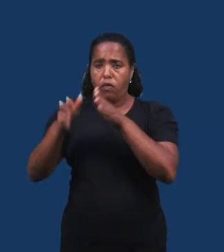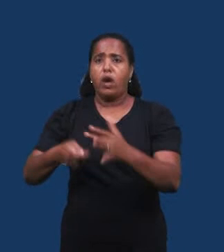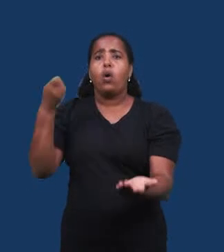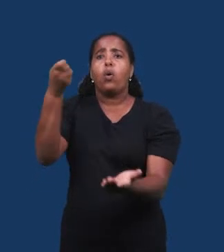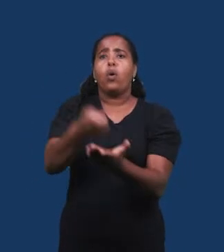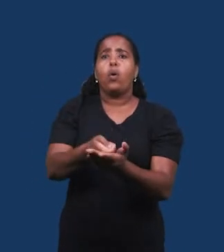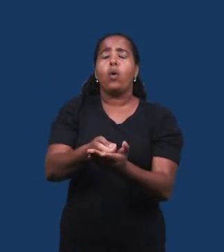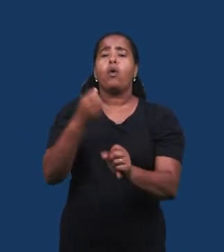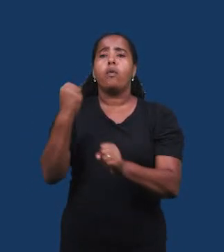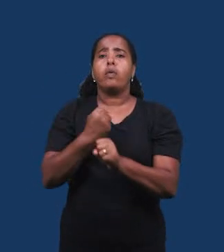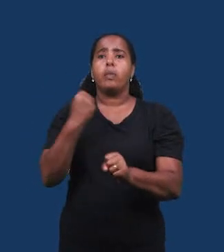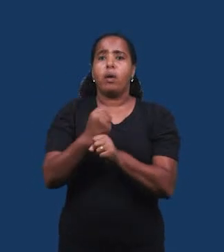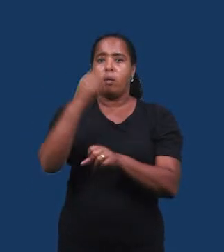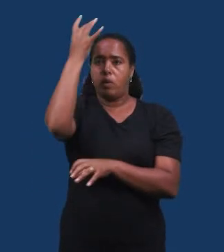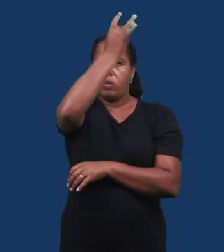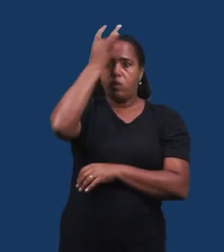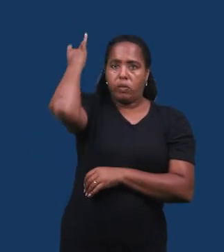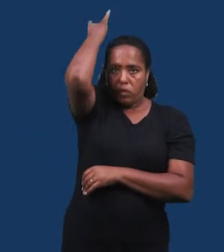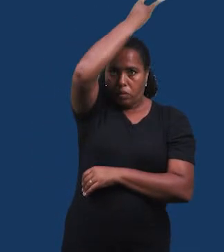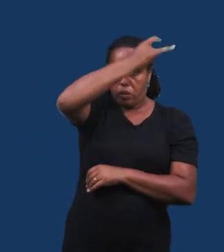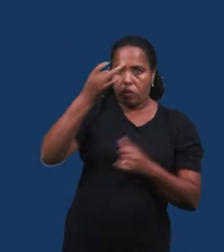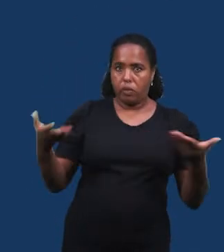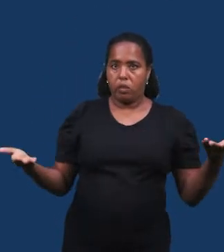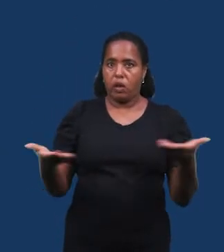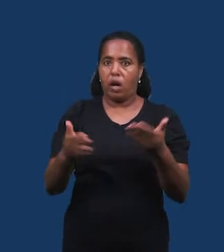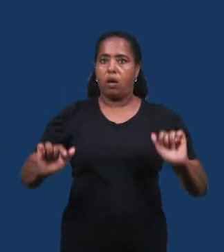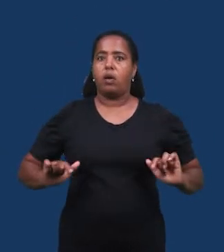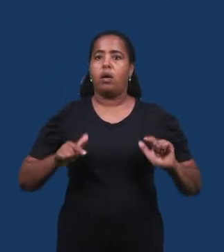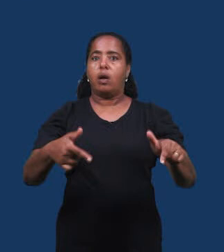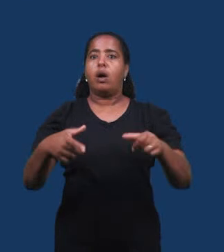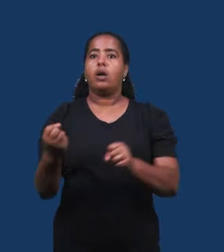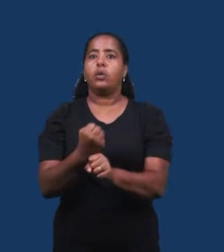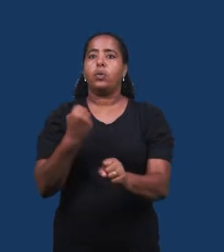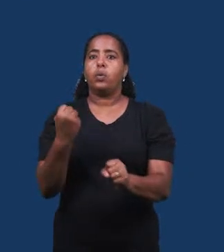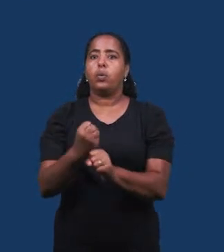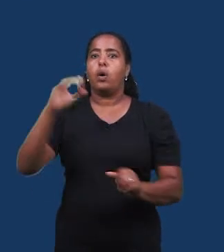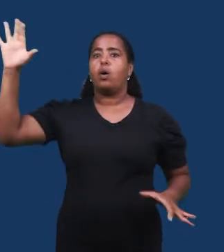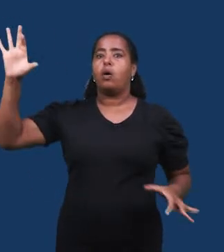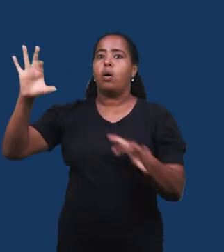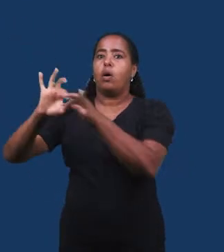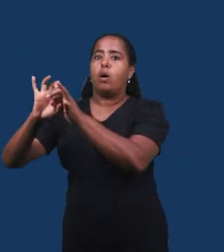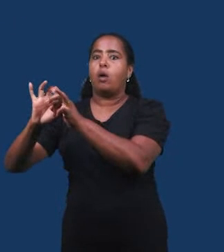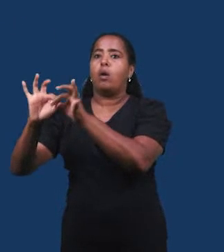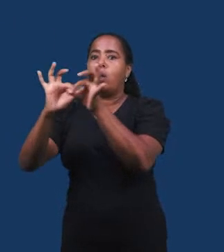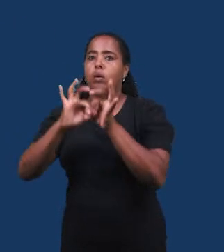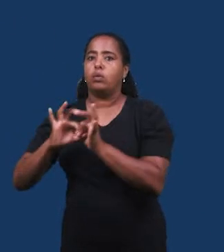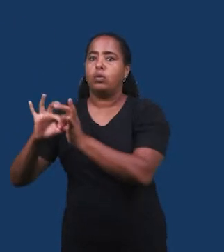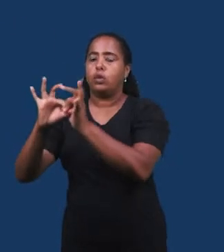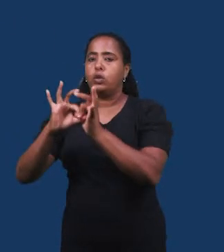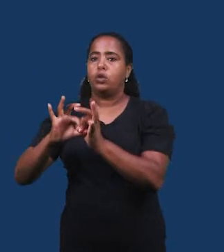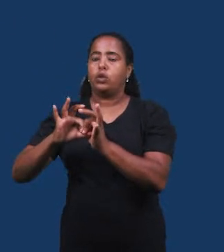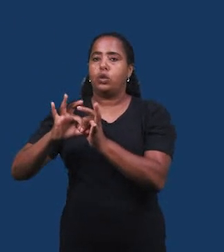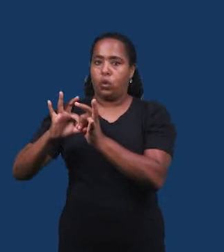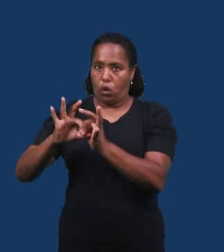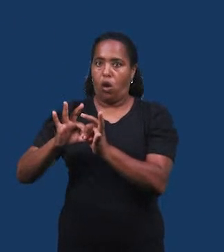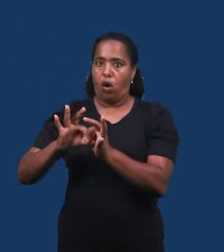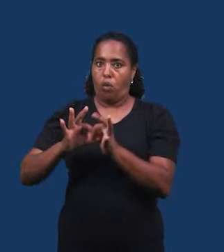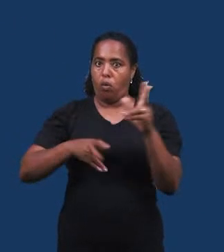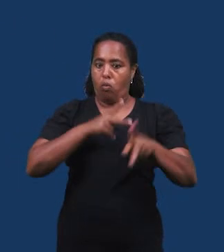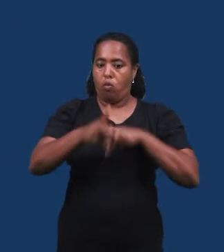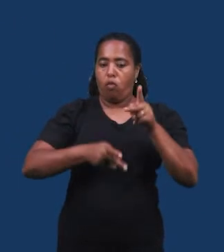et dans l'Église fidèle confirme toute cette œuvre. Le Saint-Esprit est celui